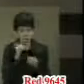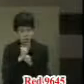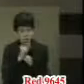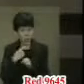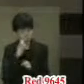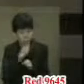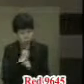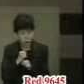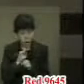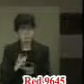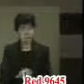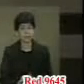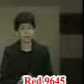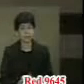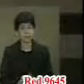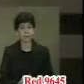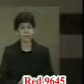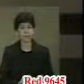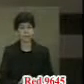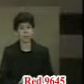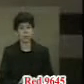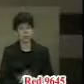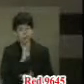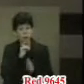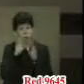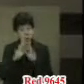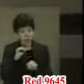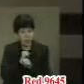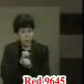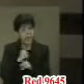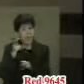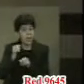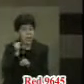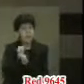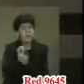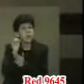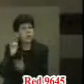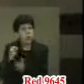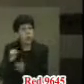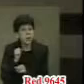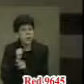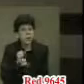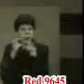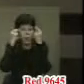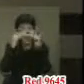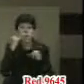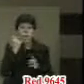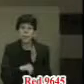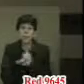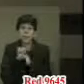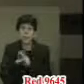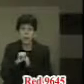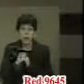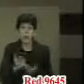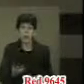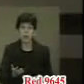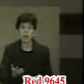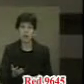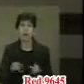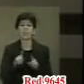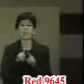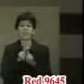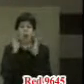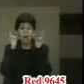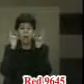ทำน่ะที่พูดจาอย่างนั้นน่ะแปลว่าพวกนั้นเขาทำถูกไหมครับนายกเนี่ยทำผิดเหมือนใน